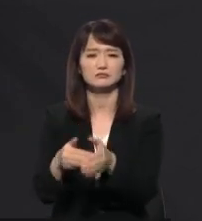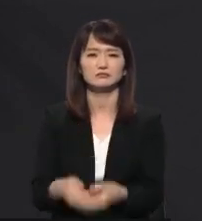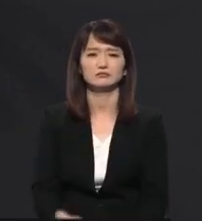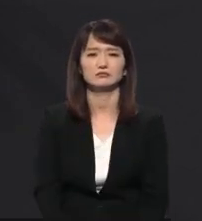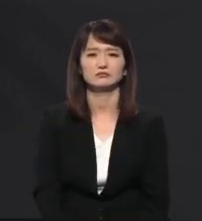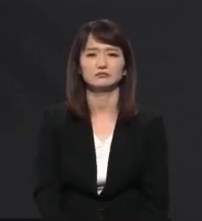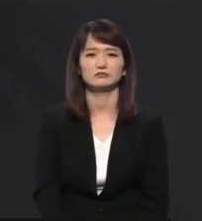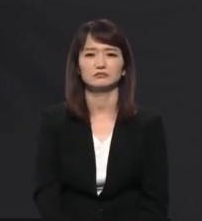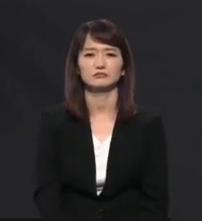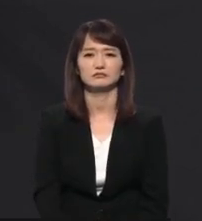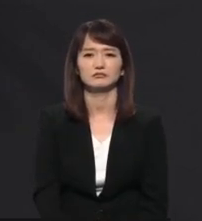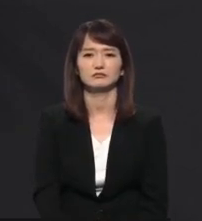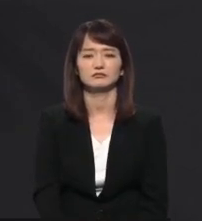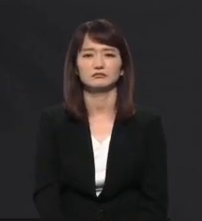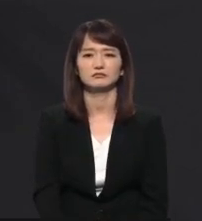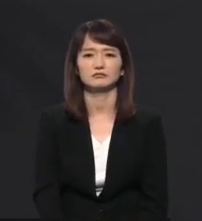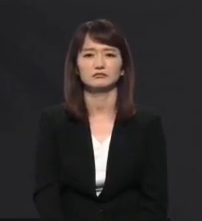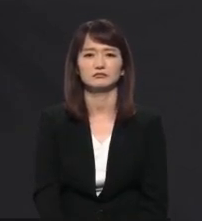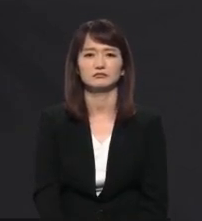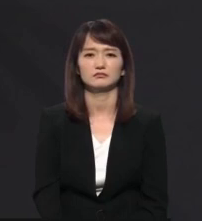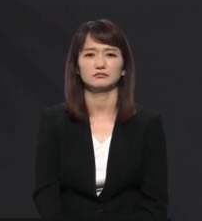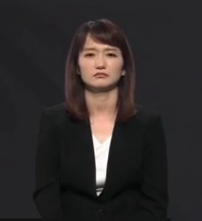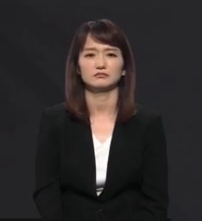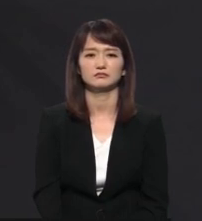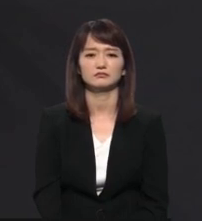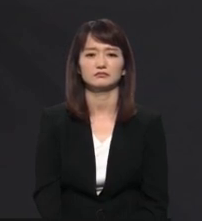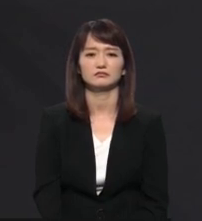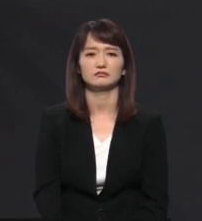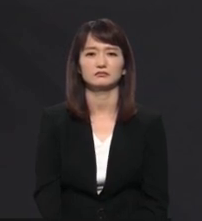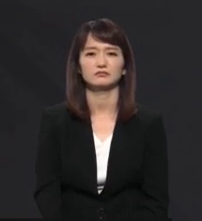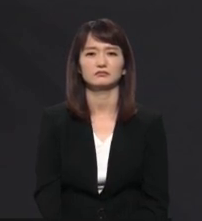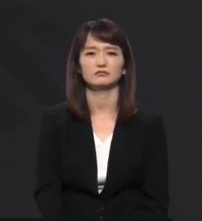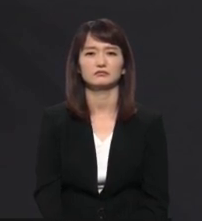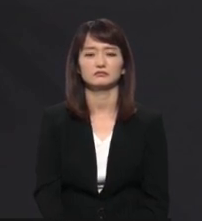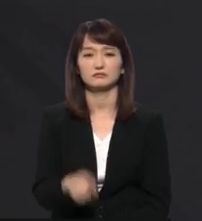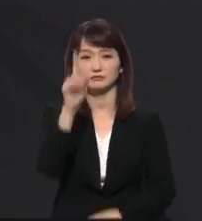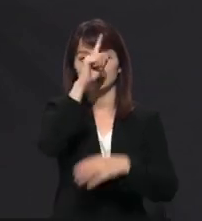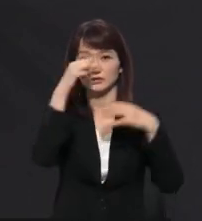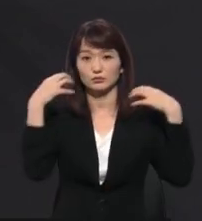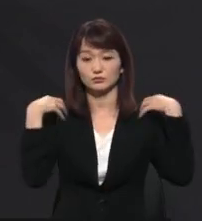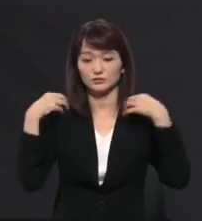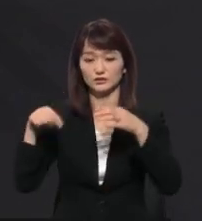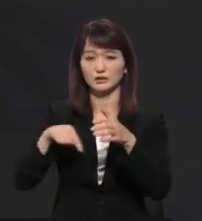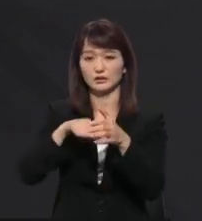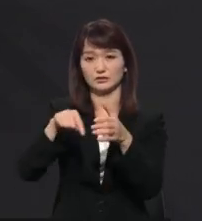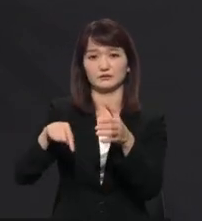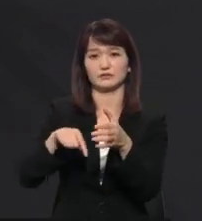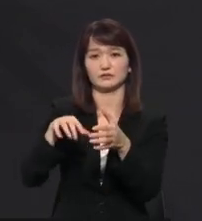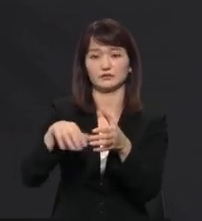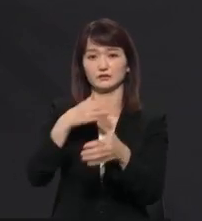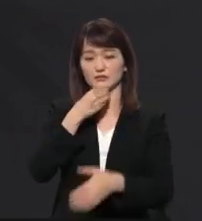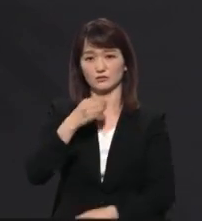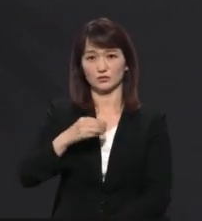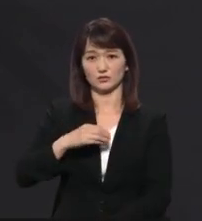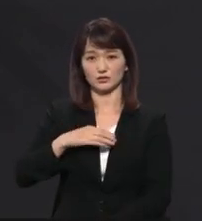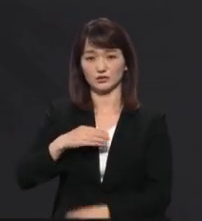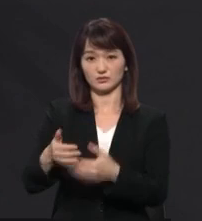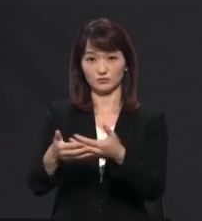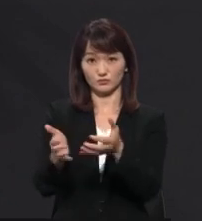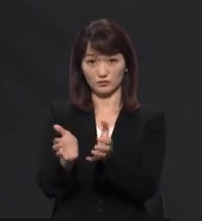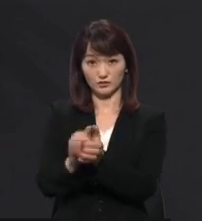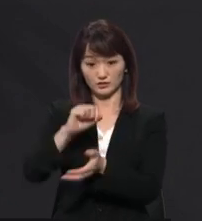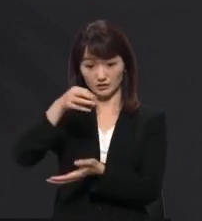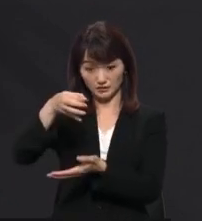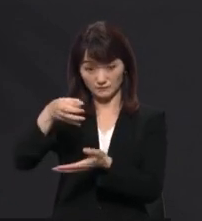이게 끝이 없고 그래서 이제 정부 내에서 이제 복지부에서 예를 들어서